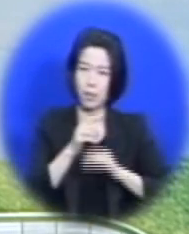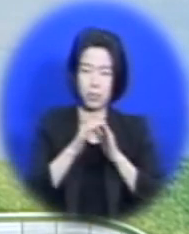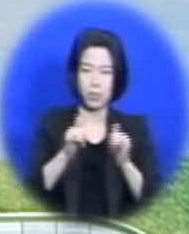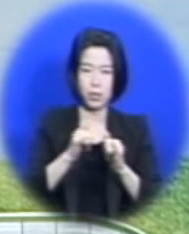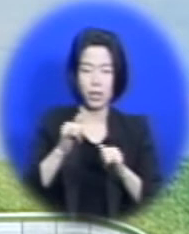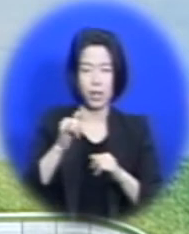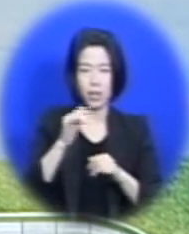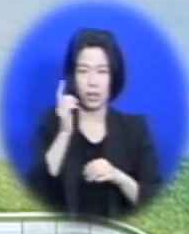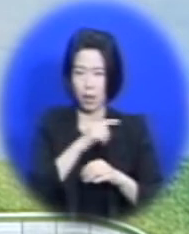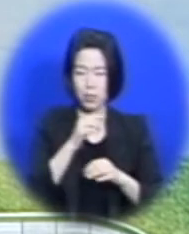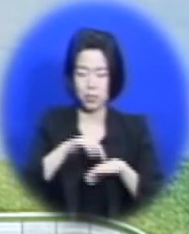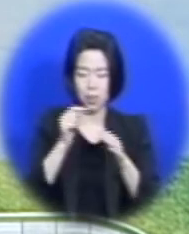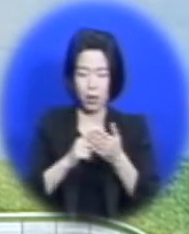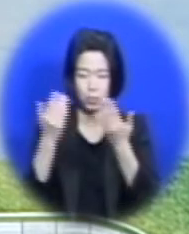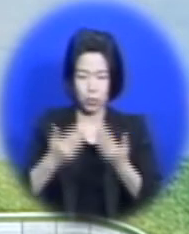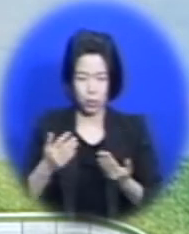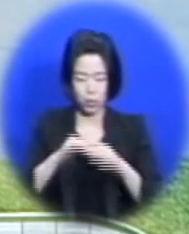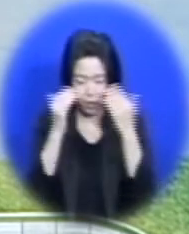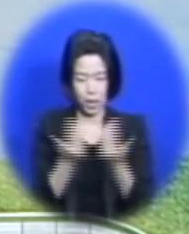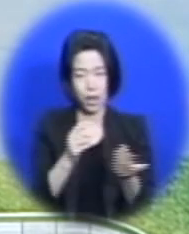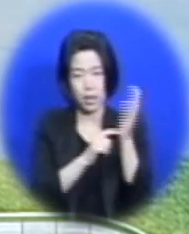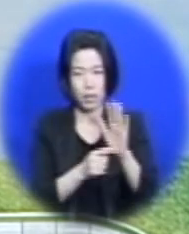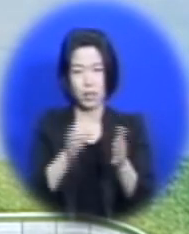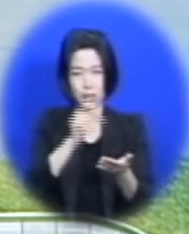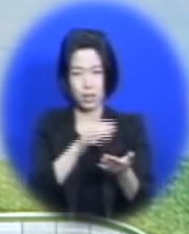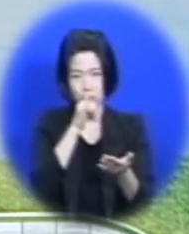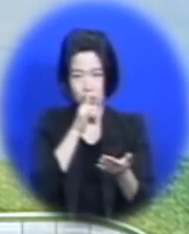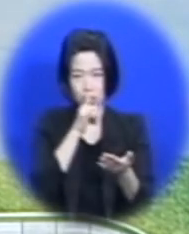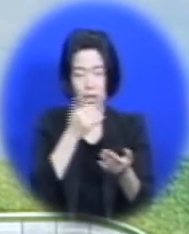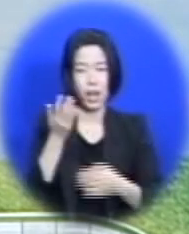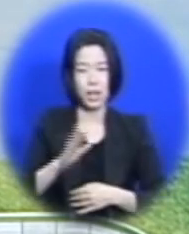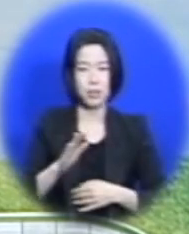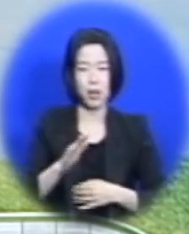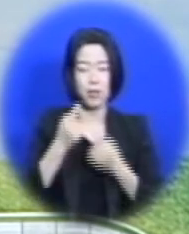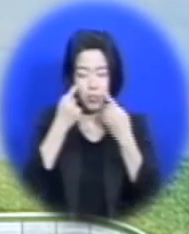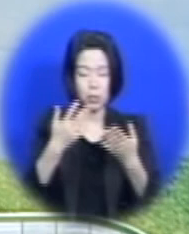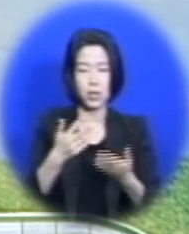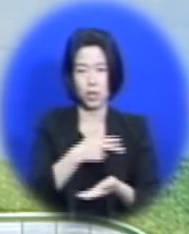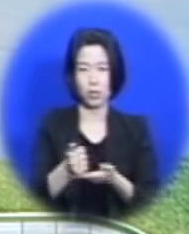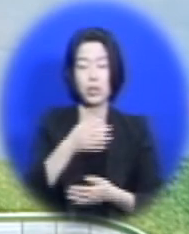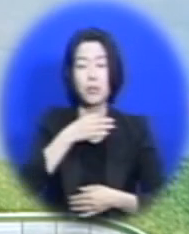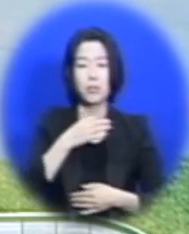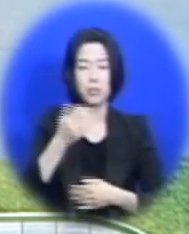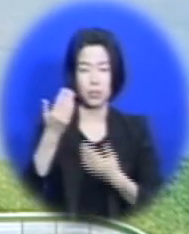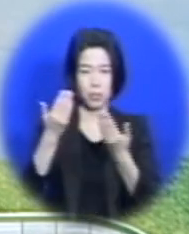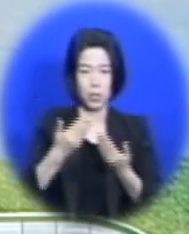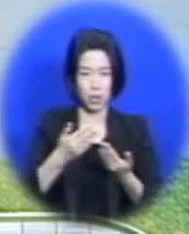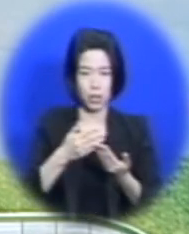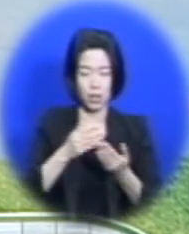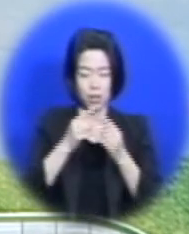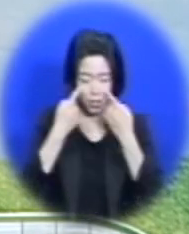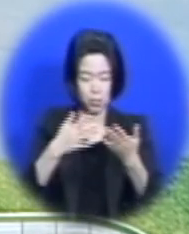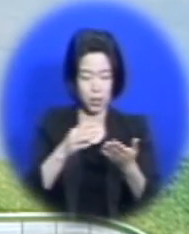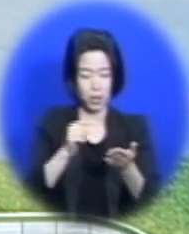여러분 다 드러납니다. 그러나 분명히 주님이 주시는 말씀이 드러납니다. 주님이